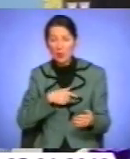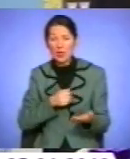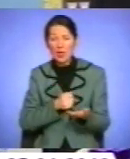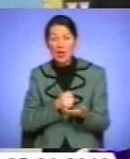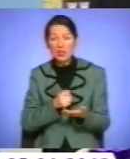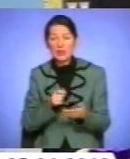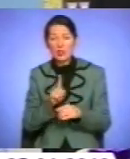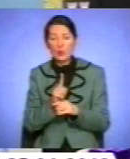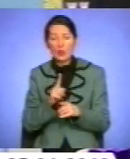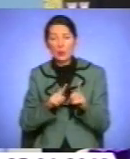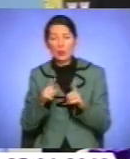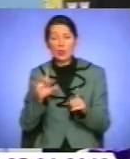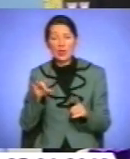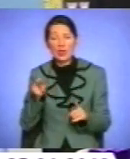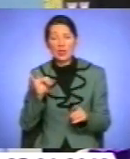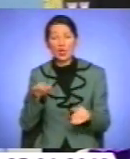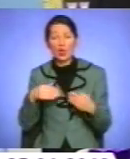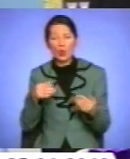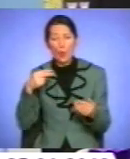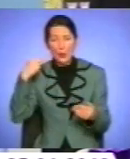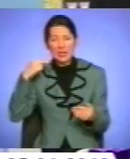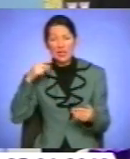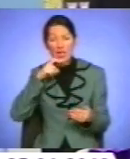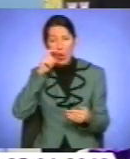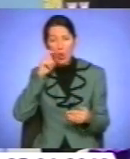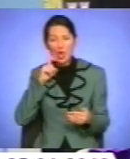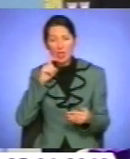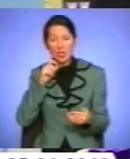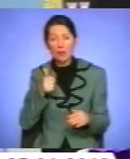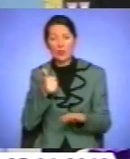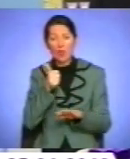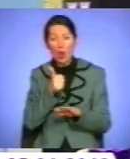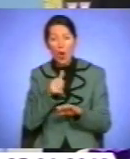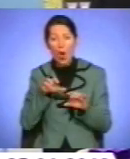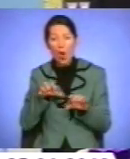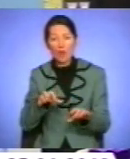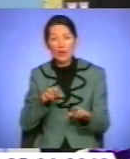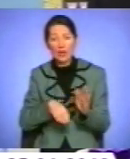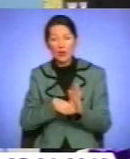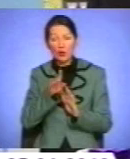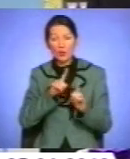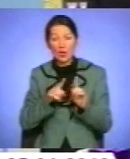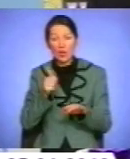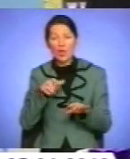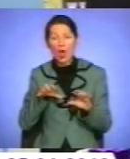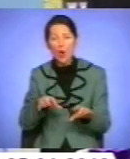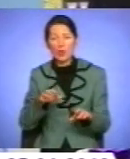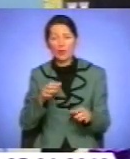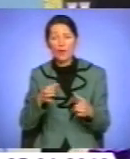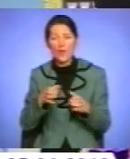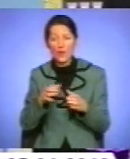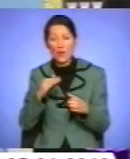ради до президента України, голови Верховної ради, голів парламентських фракцій, кабінету